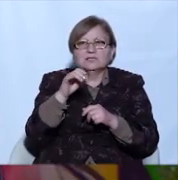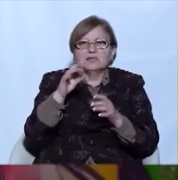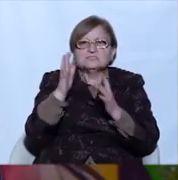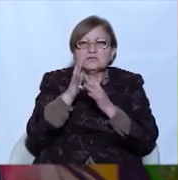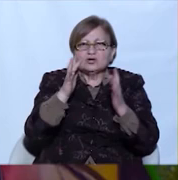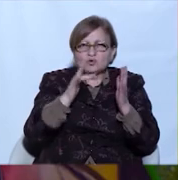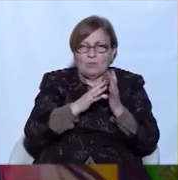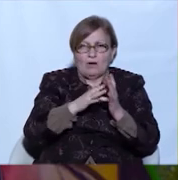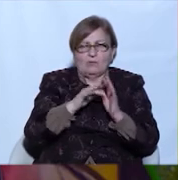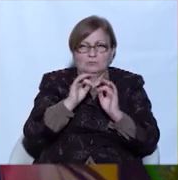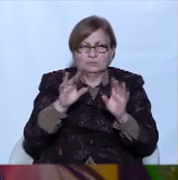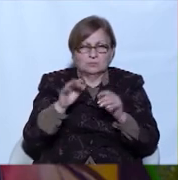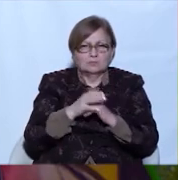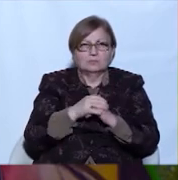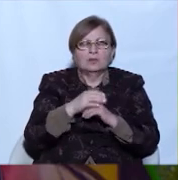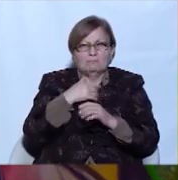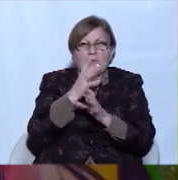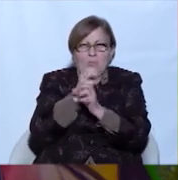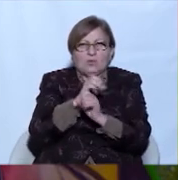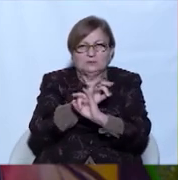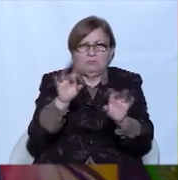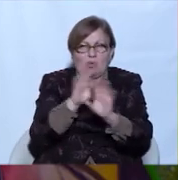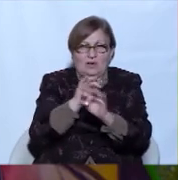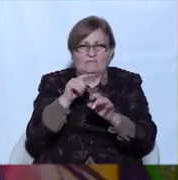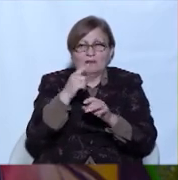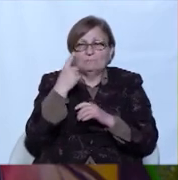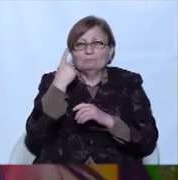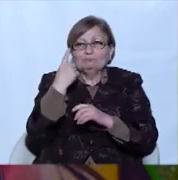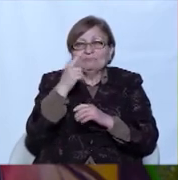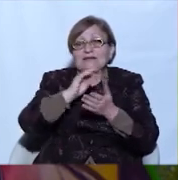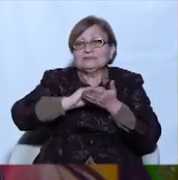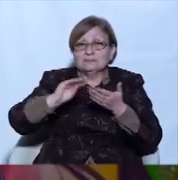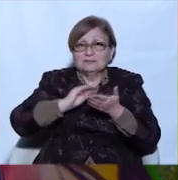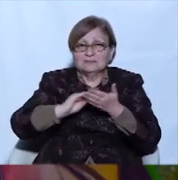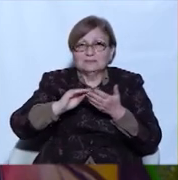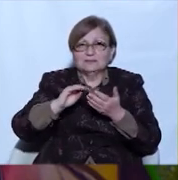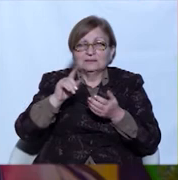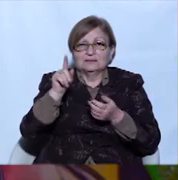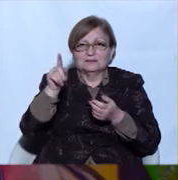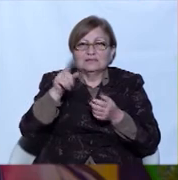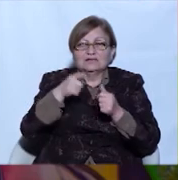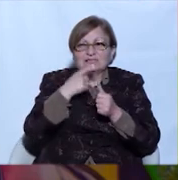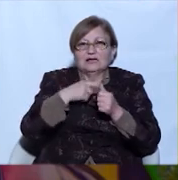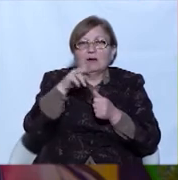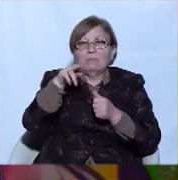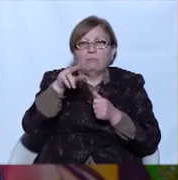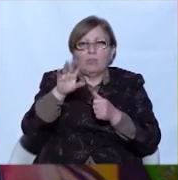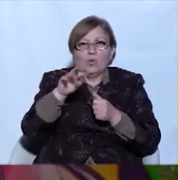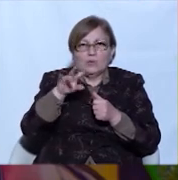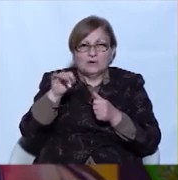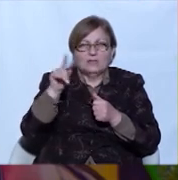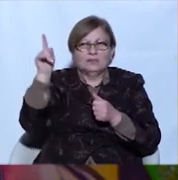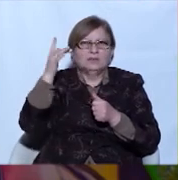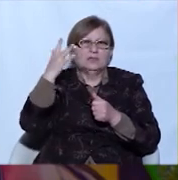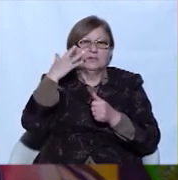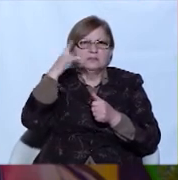გავიხსენო ეს მოთხრობა ძალიან მოკლედ. ერთ მწერალს, რომელსაც ავტორივით პოლი ჰქვია, ნიუ-იორკ